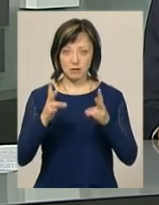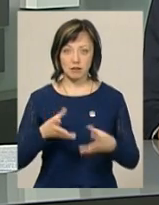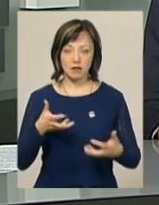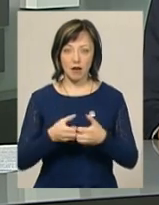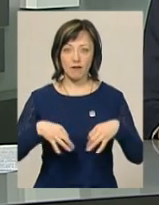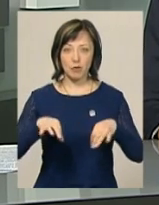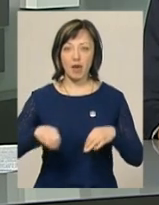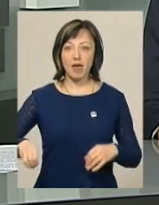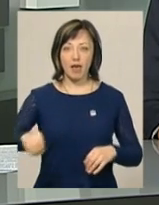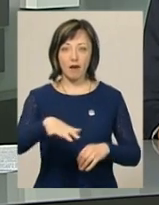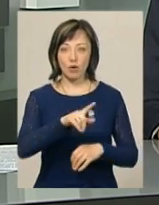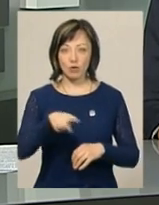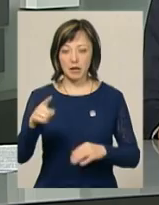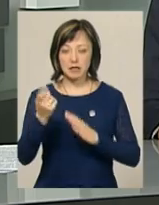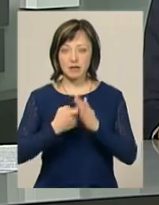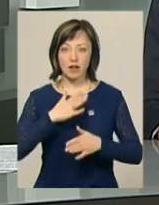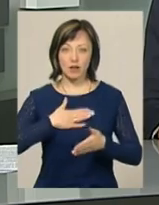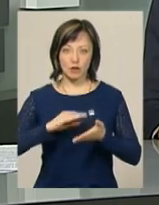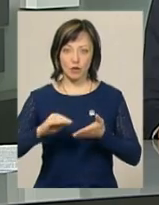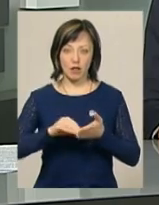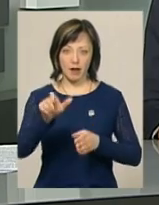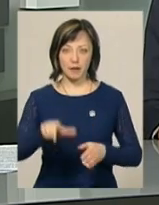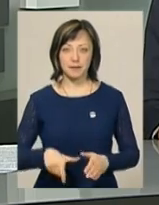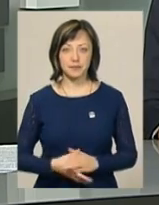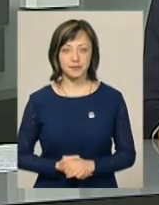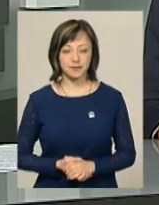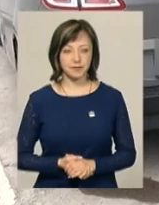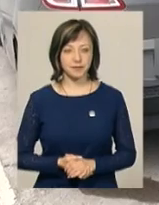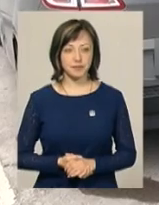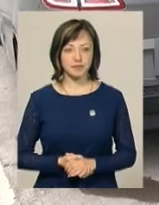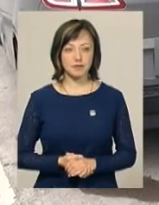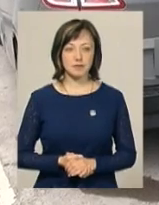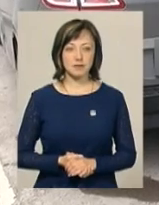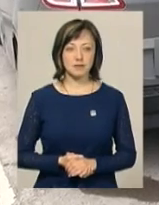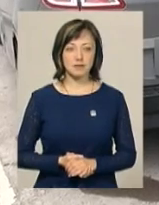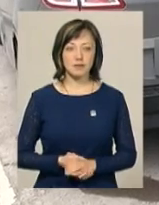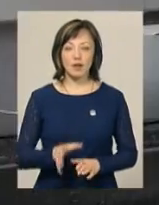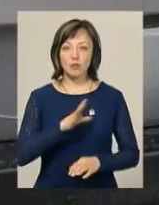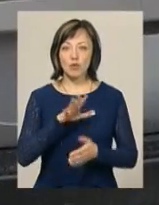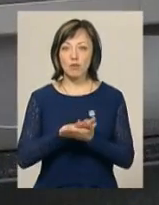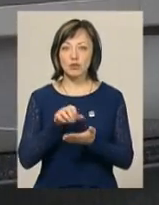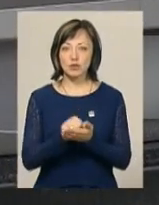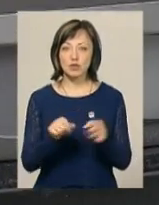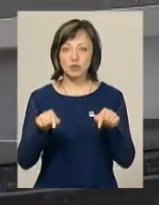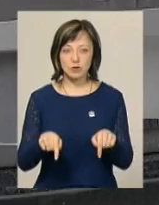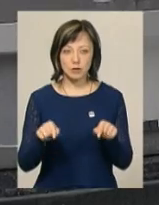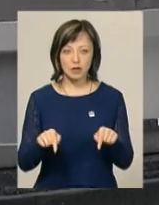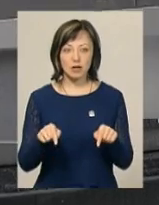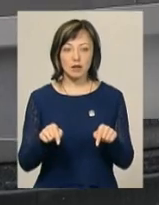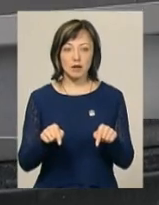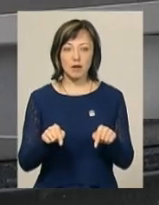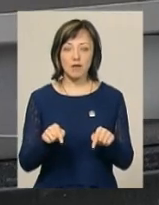з автомобілем на євро-намерах, дізнавалася моя колега Дарина Денисенко. «Було пошкодження сюди, кришку багажника